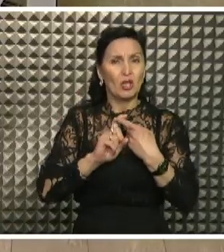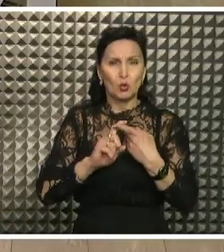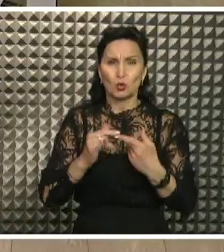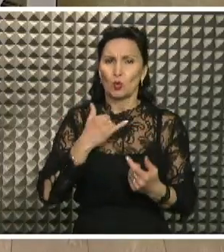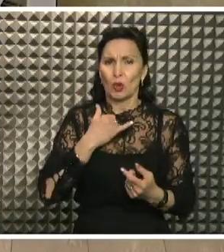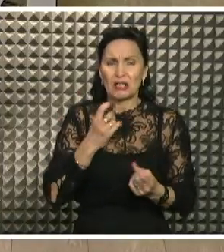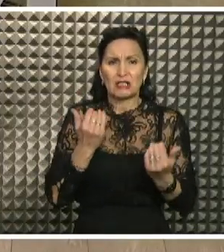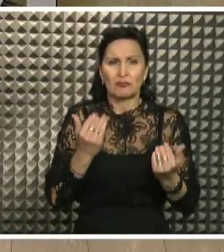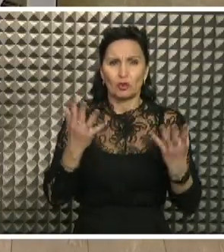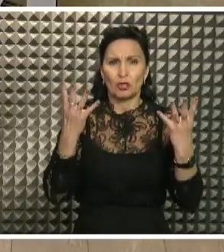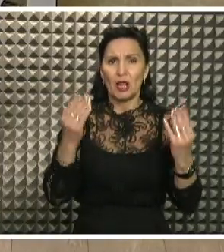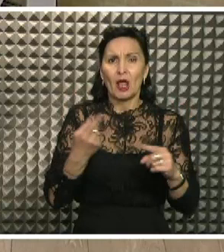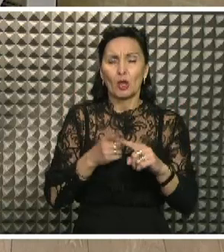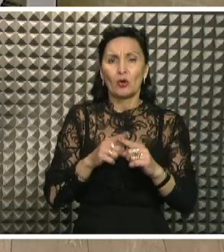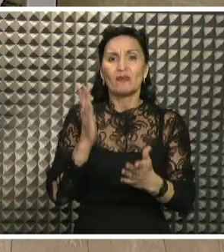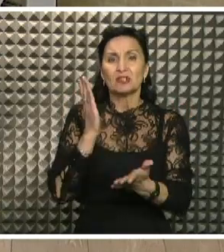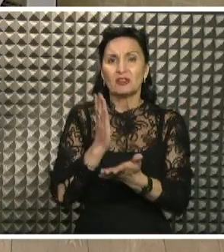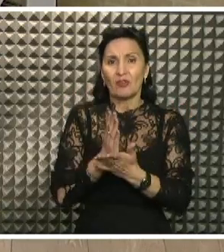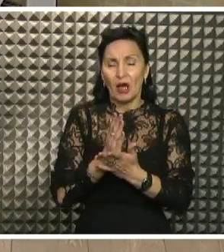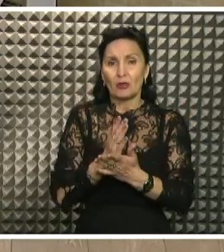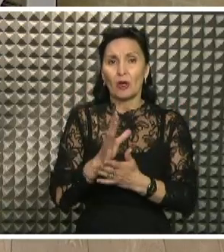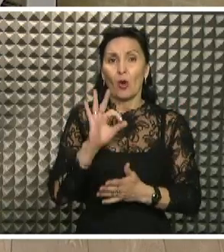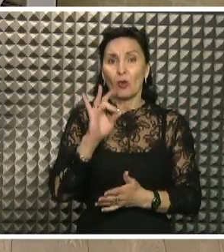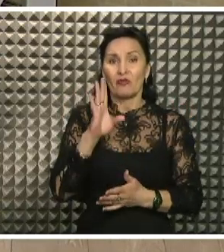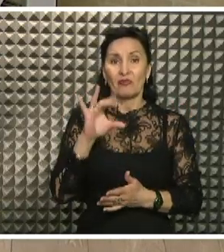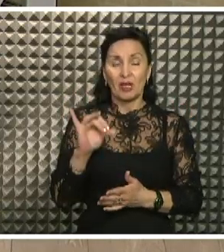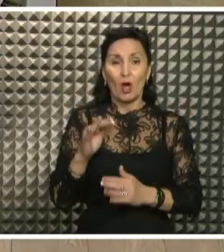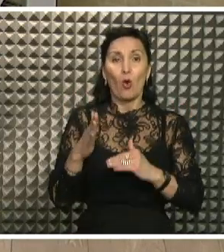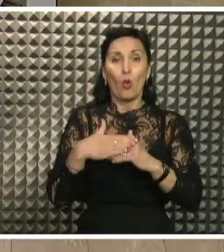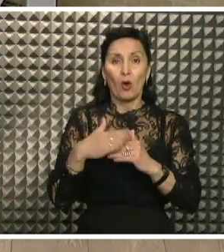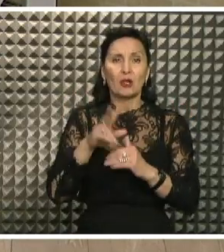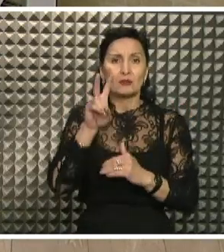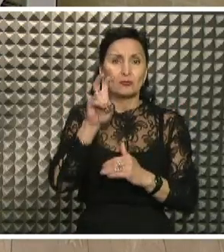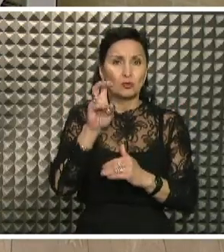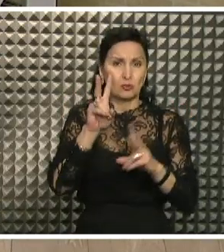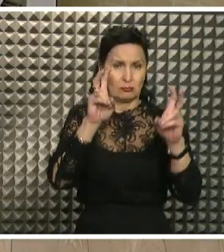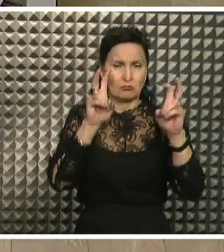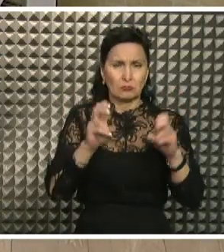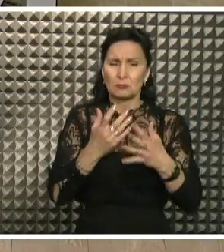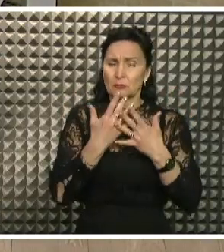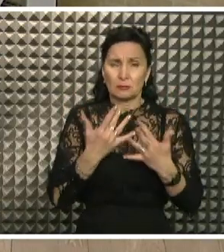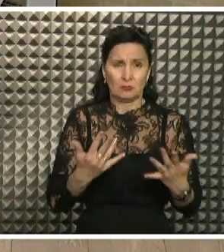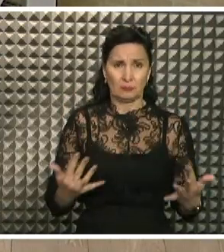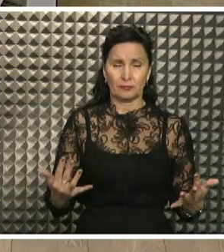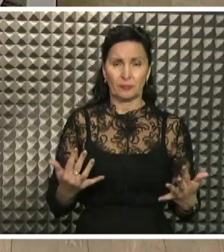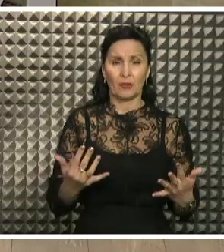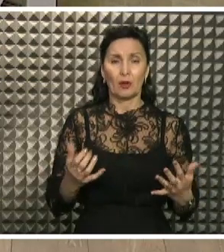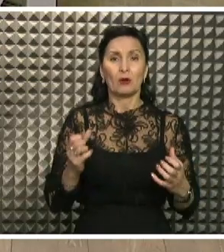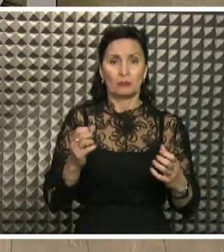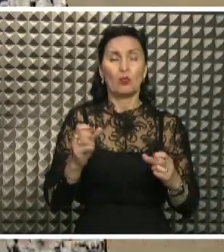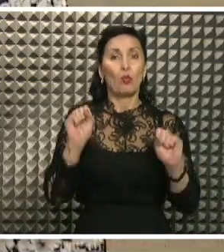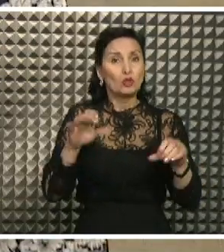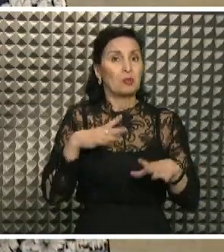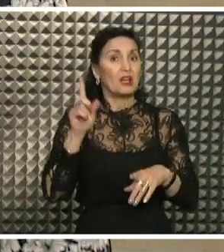сегодняшний день, которые вызывают респираторные инфекции, около 200. Может быть, даже больше. То есть